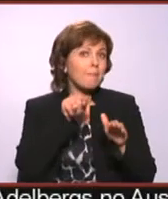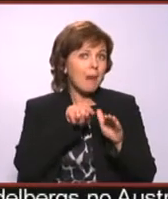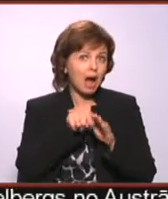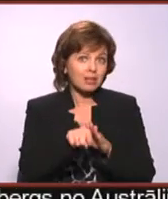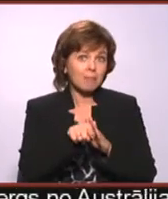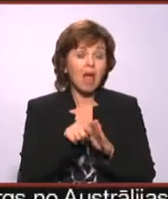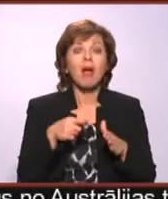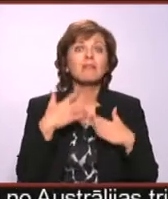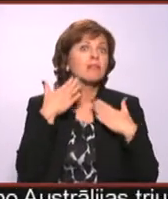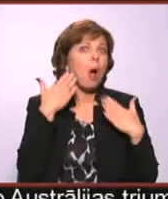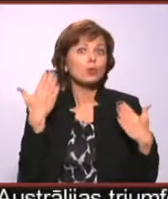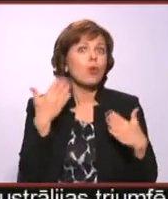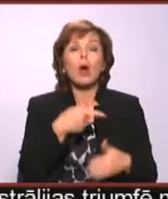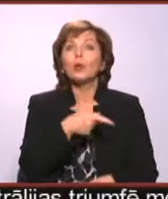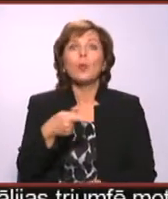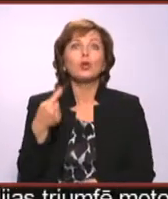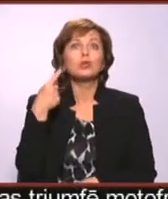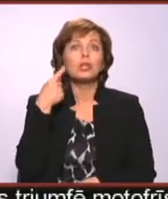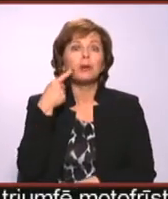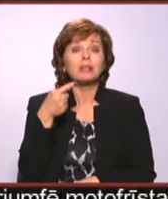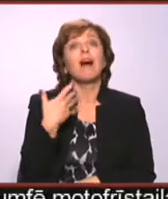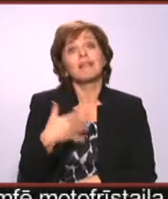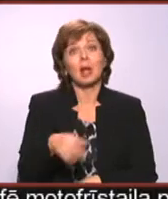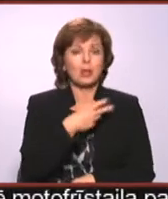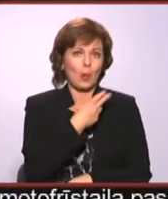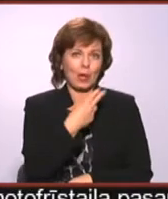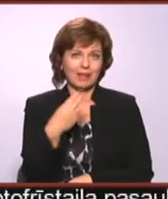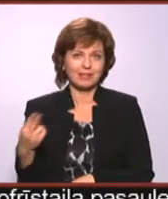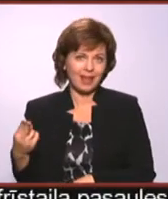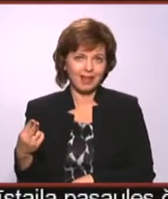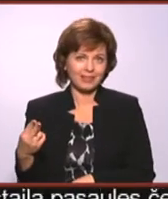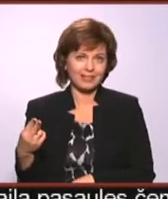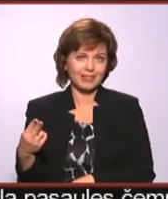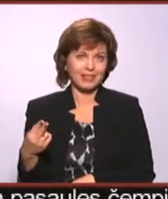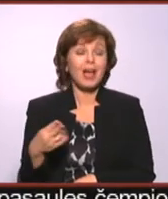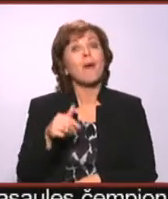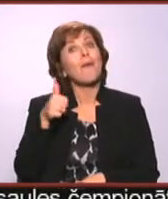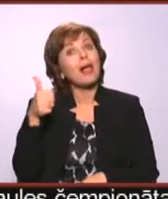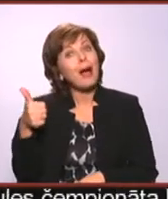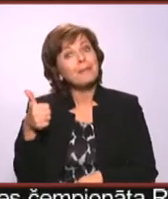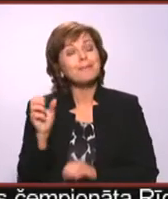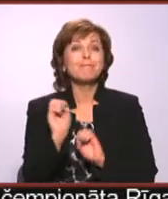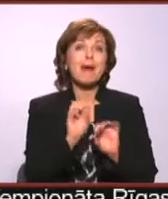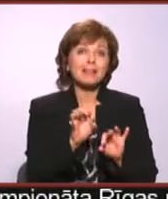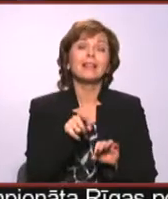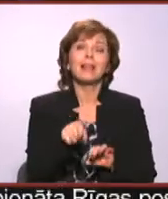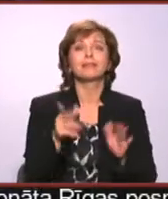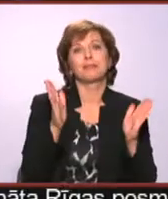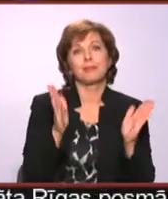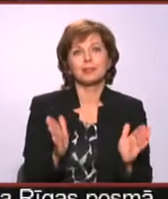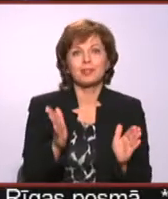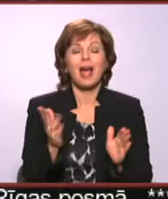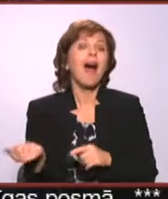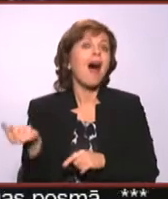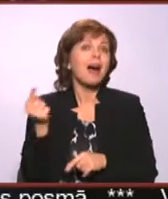nezinu. Un ko gribiet uzzināt? Nu, tā jau redzēs. Ko lai pastāstīs, tas arī būs.